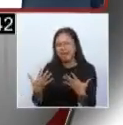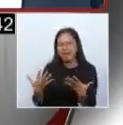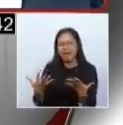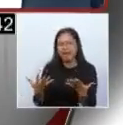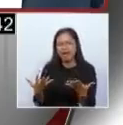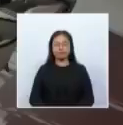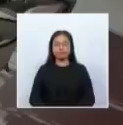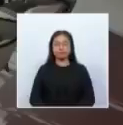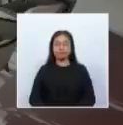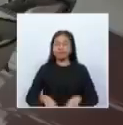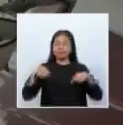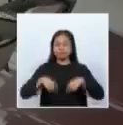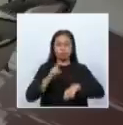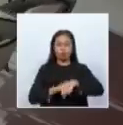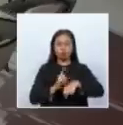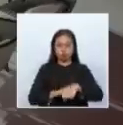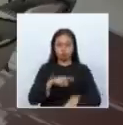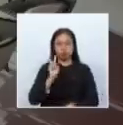sekaligus juga banyak menjadi